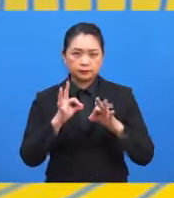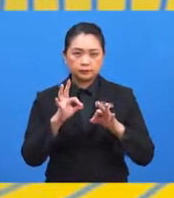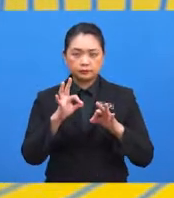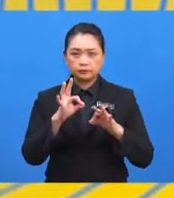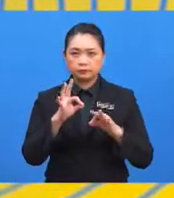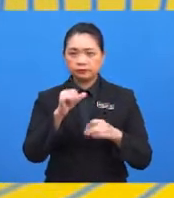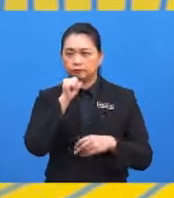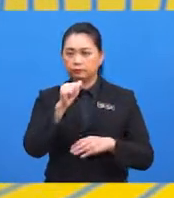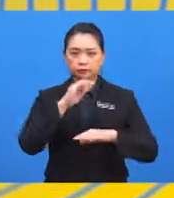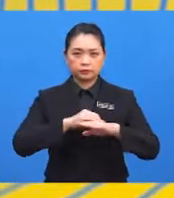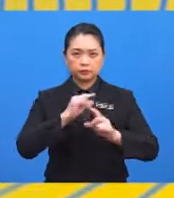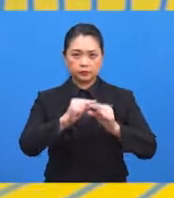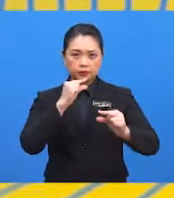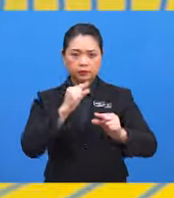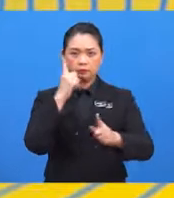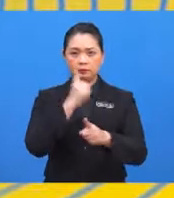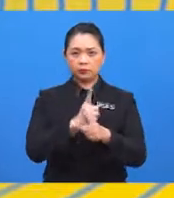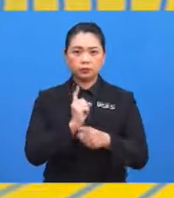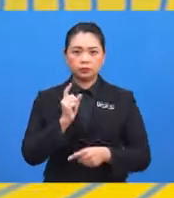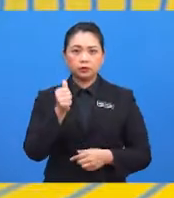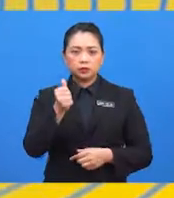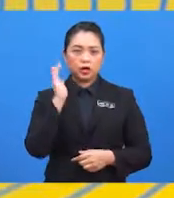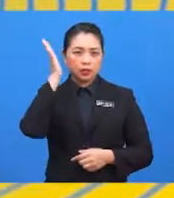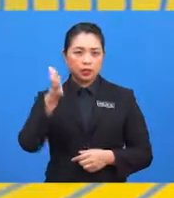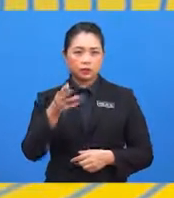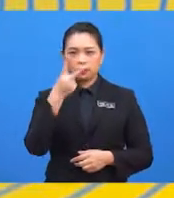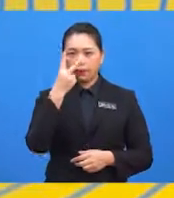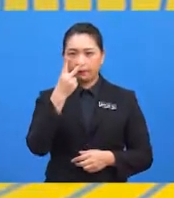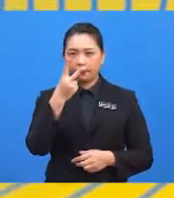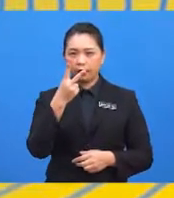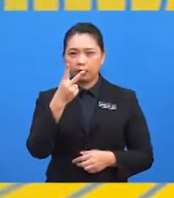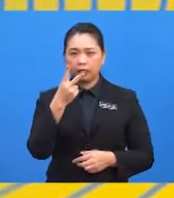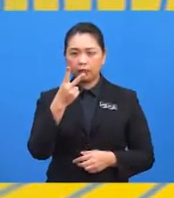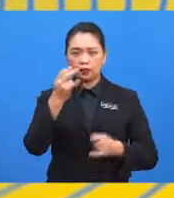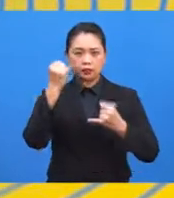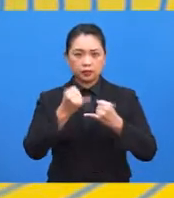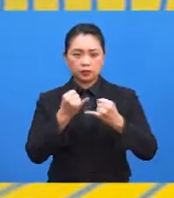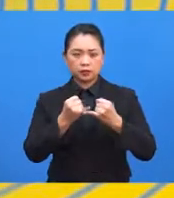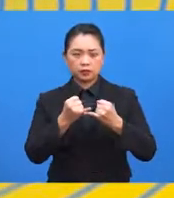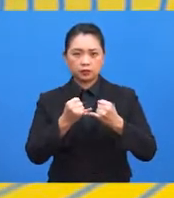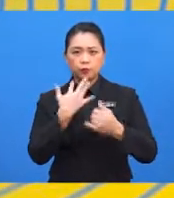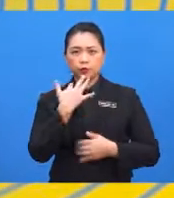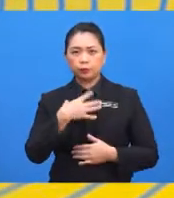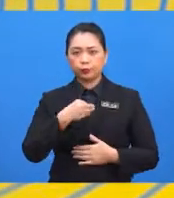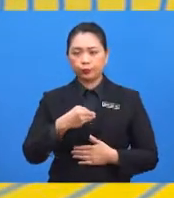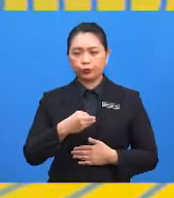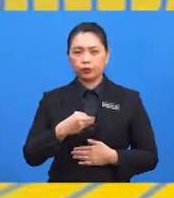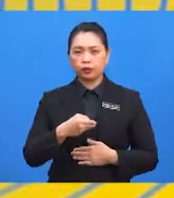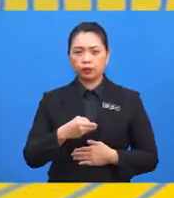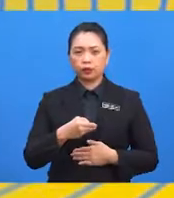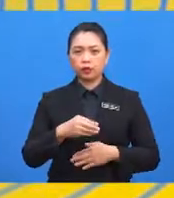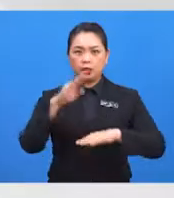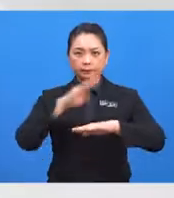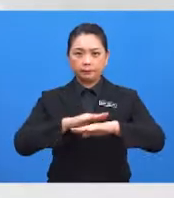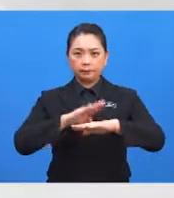betul, ia akan menampakkan hujung warna putih yang berlebihan pada safe